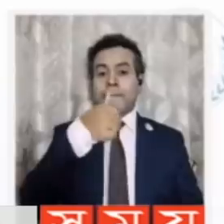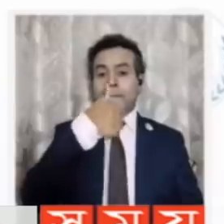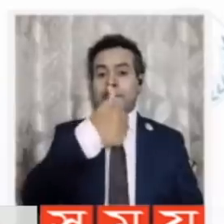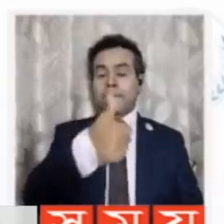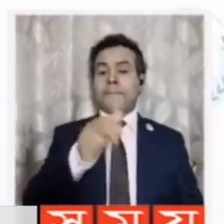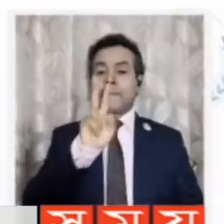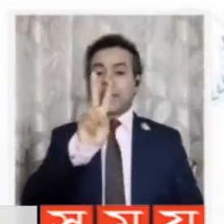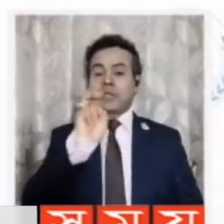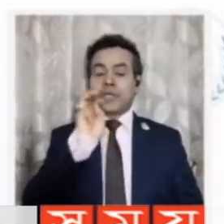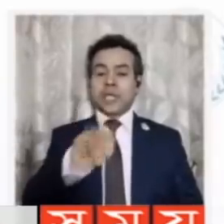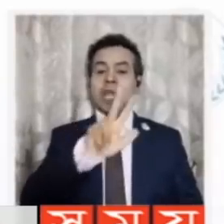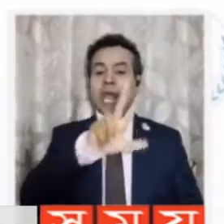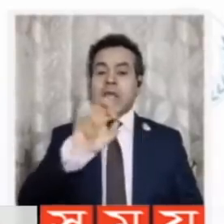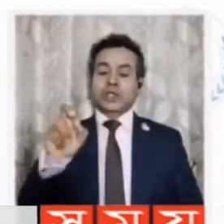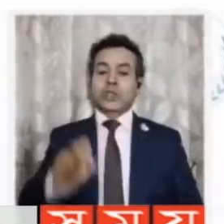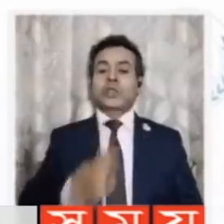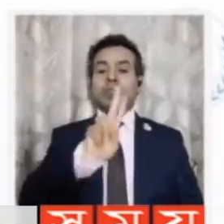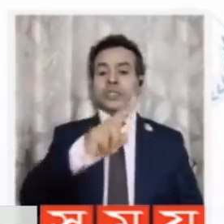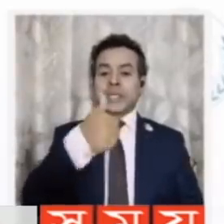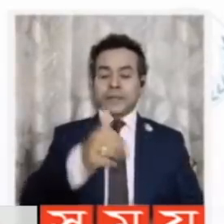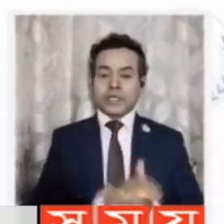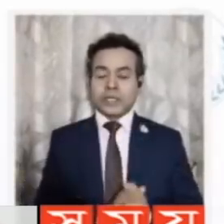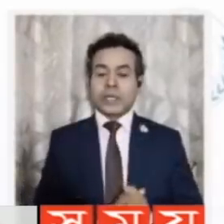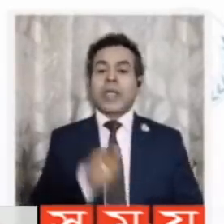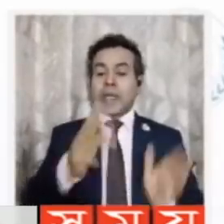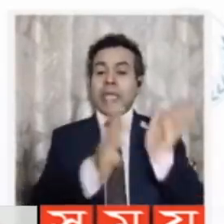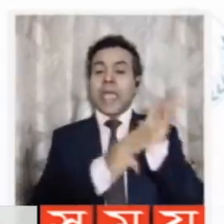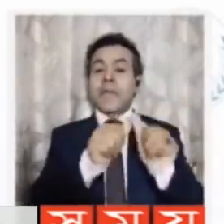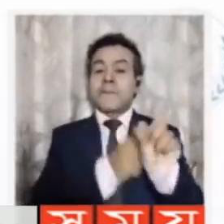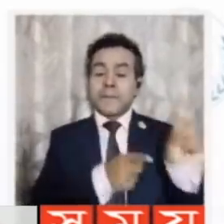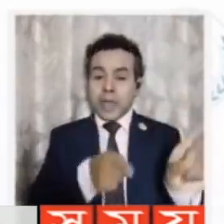62,826টি। মে 2020 নমুনা পরীক্ষা হয়েছে